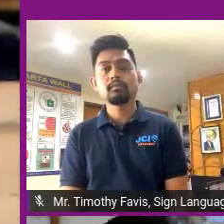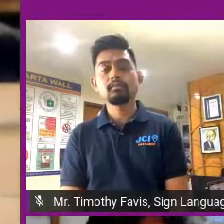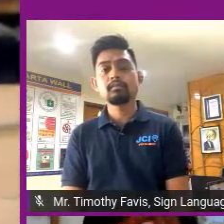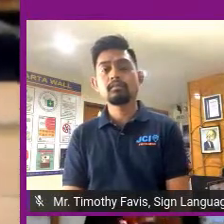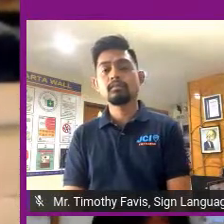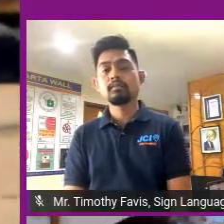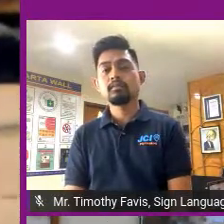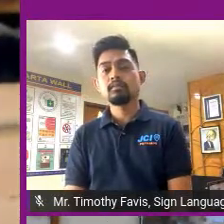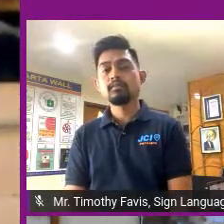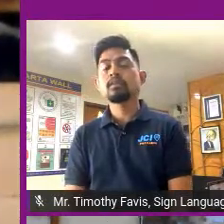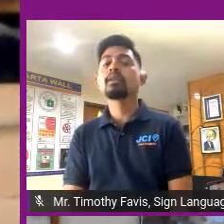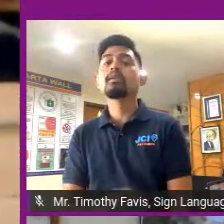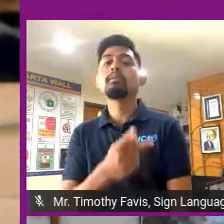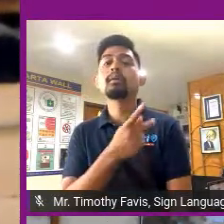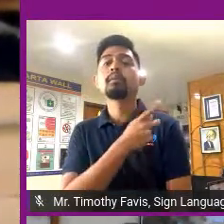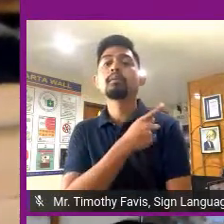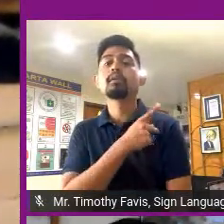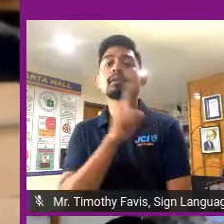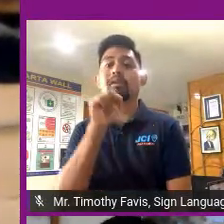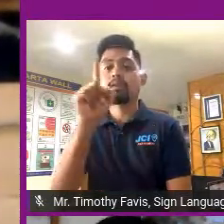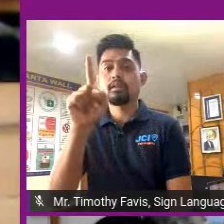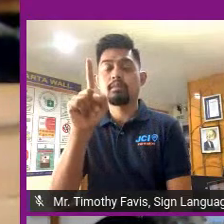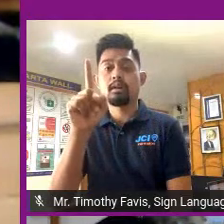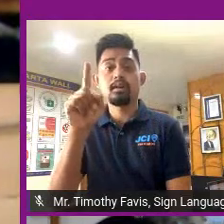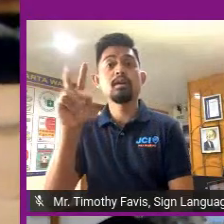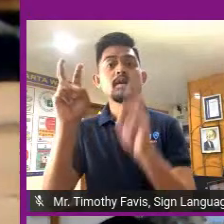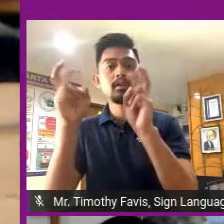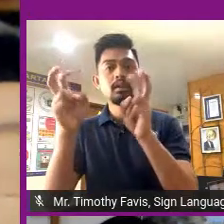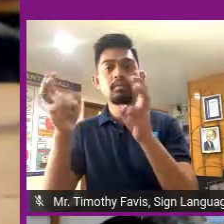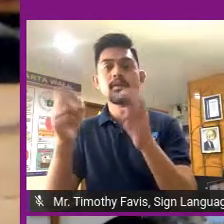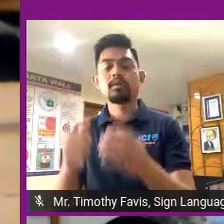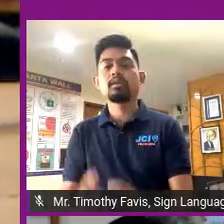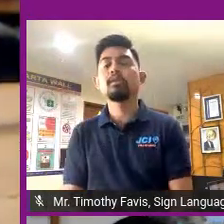Okay. Human aspirations. Oh, madali lang to mga...